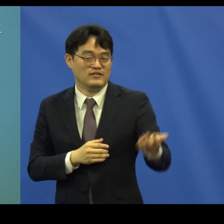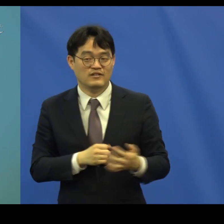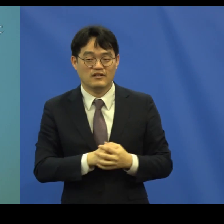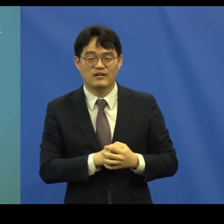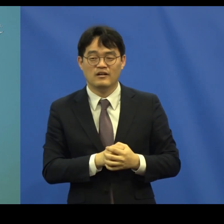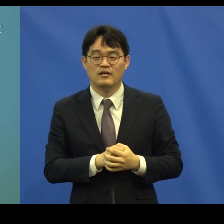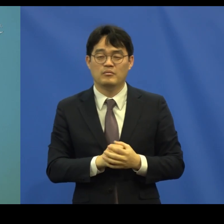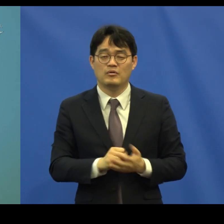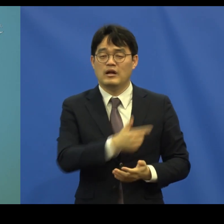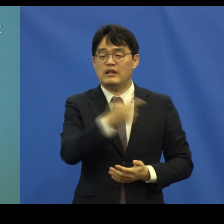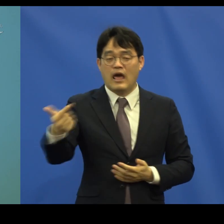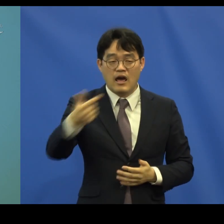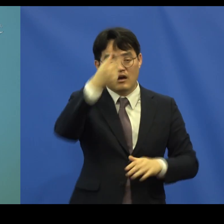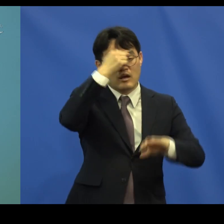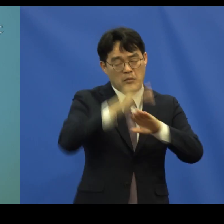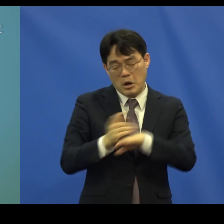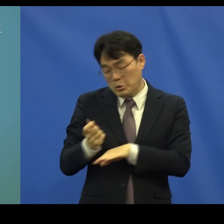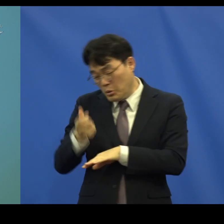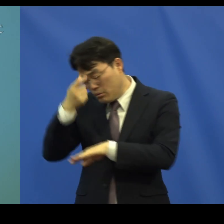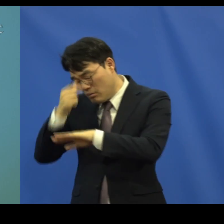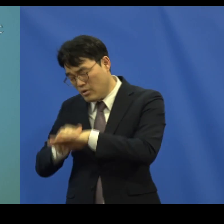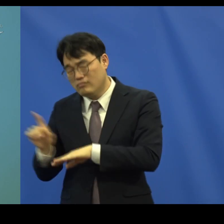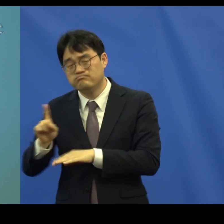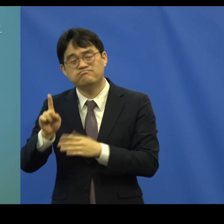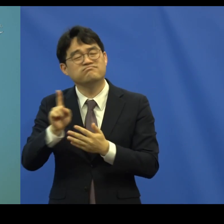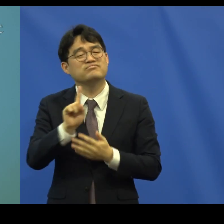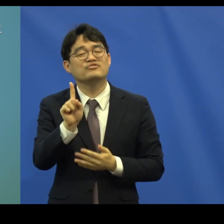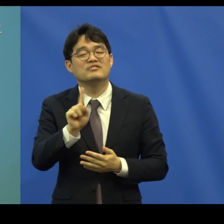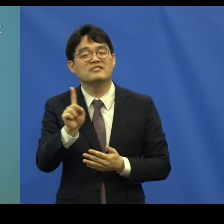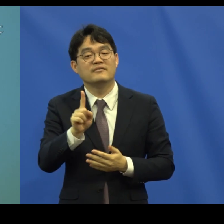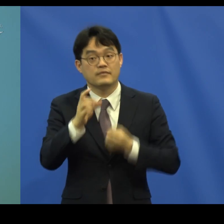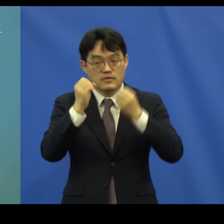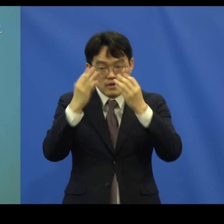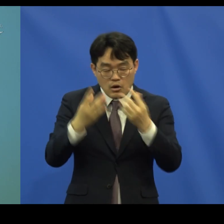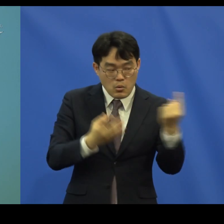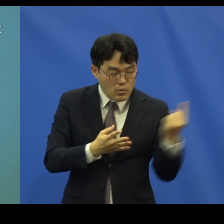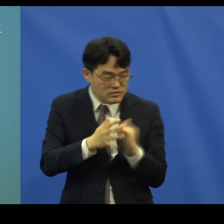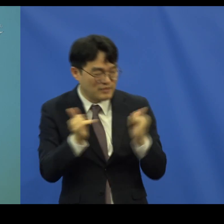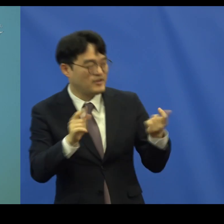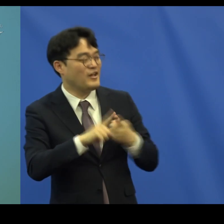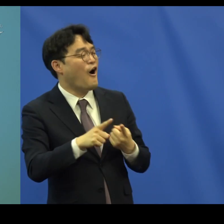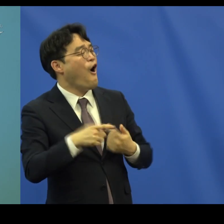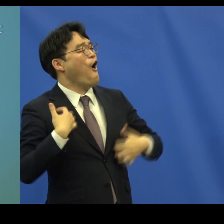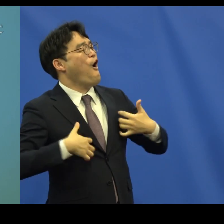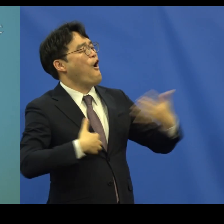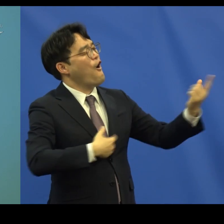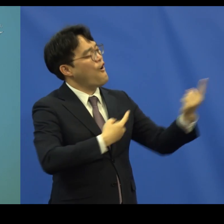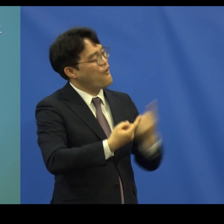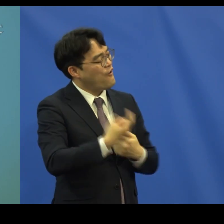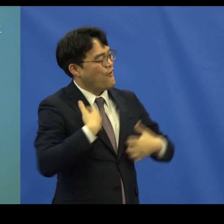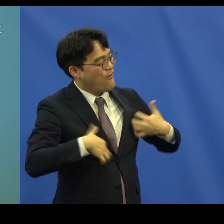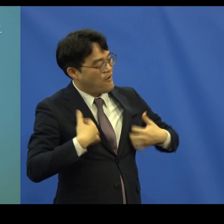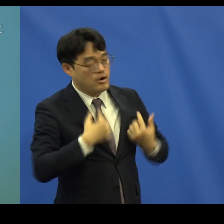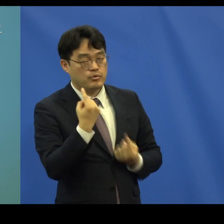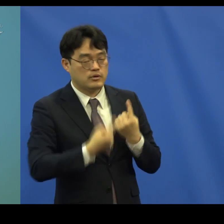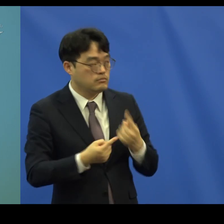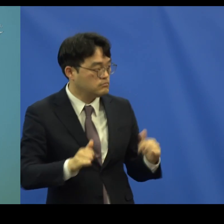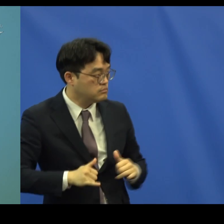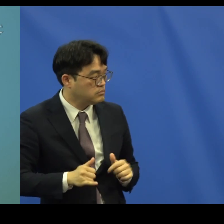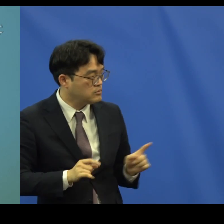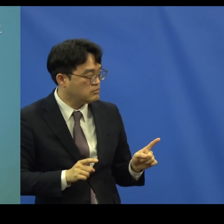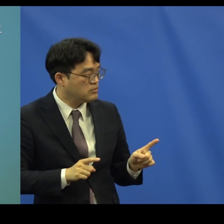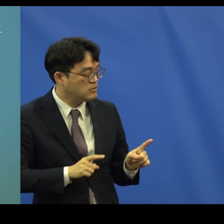이 새로운 성도들에 대한 따뜻한 웰컴보다 경계를 해요. 모든 걸 미래보다 과거에 집중되어